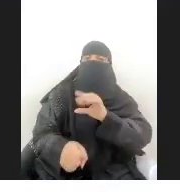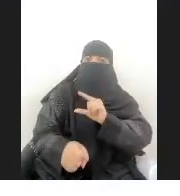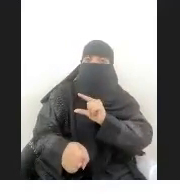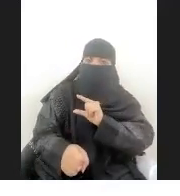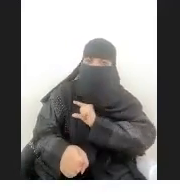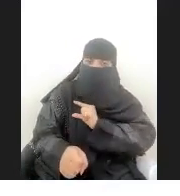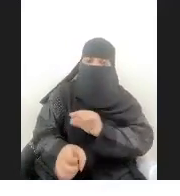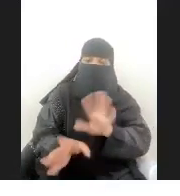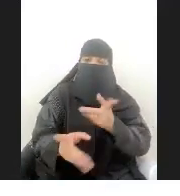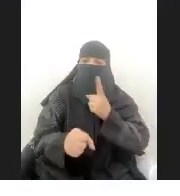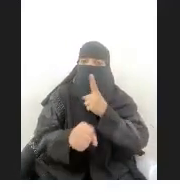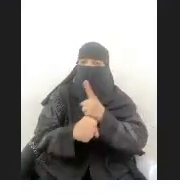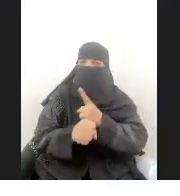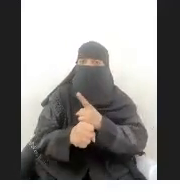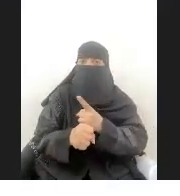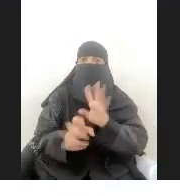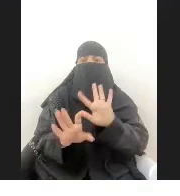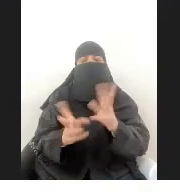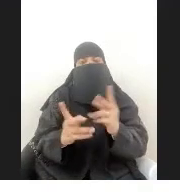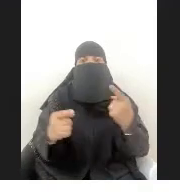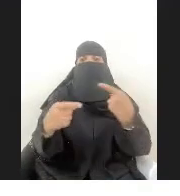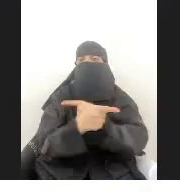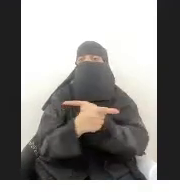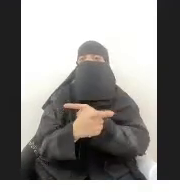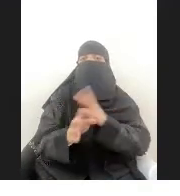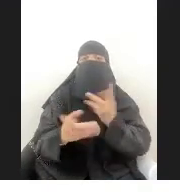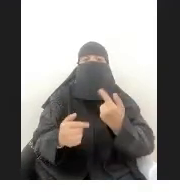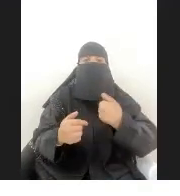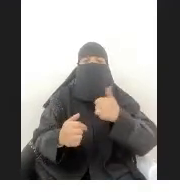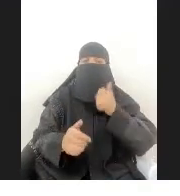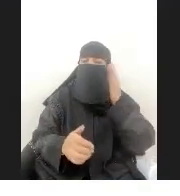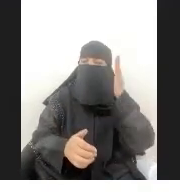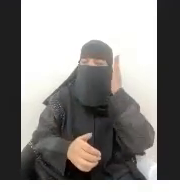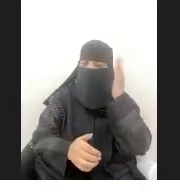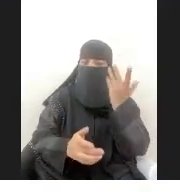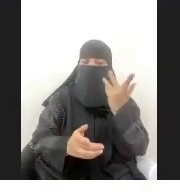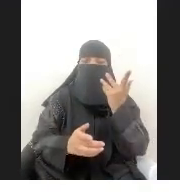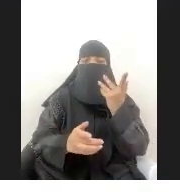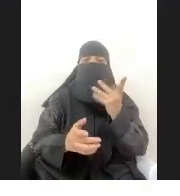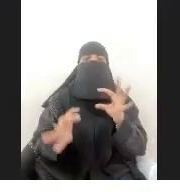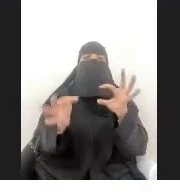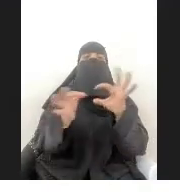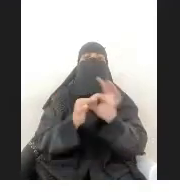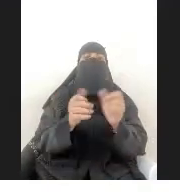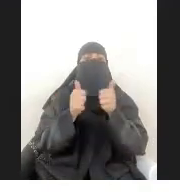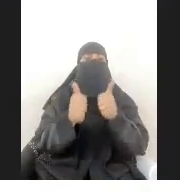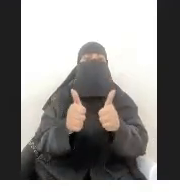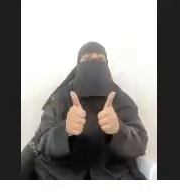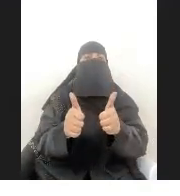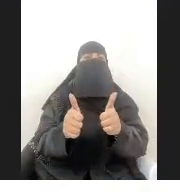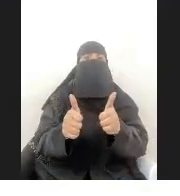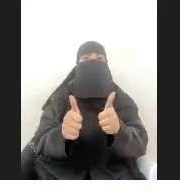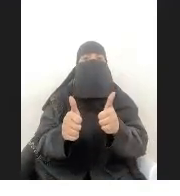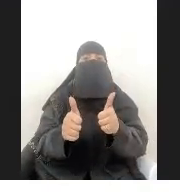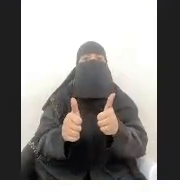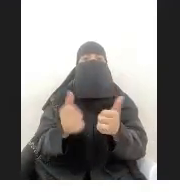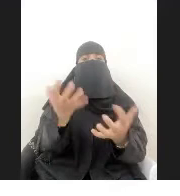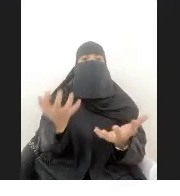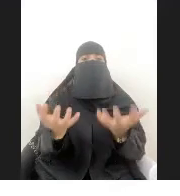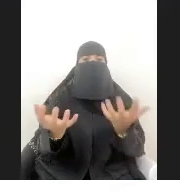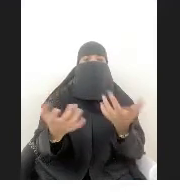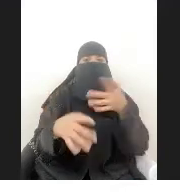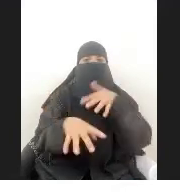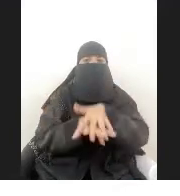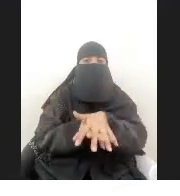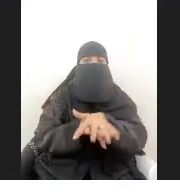إنه ممكن العكس. فكيف إن إحنا نعرف نوفق بين هذه الأمور؟ في